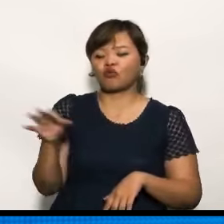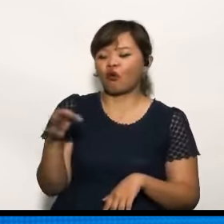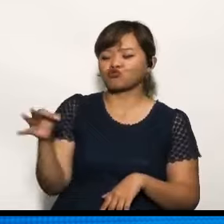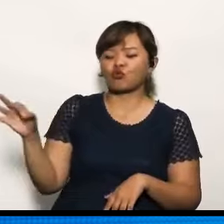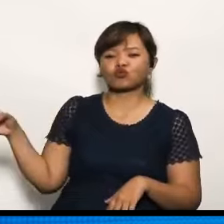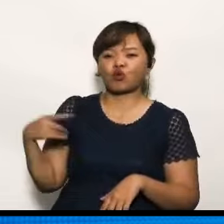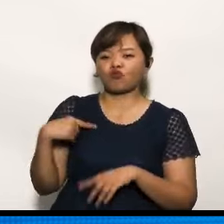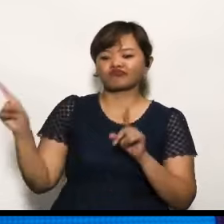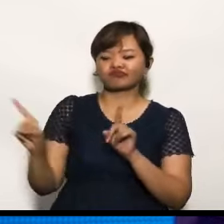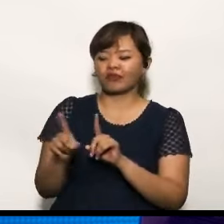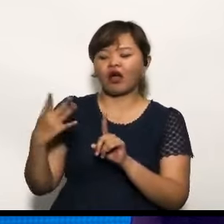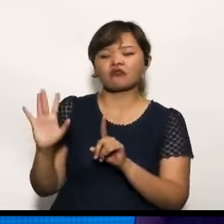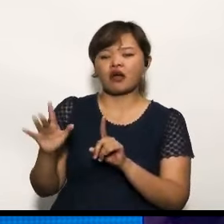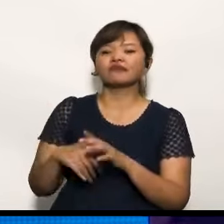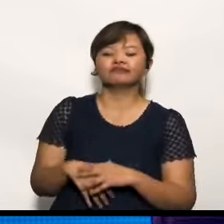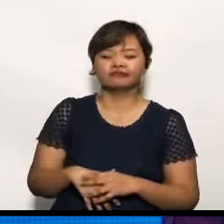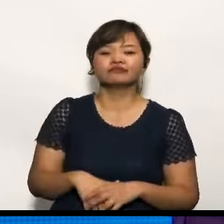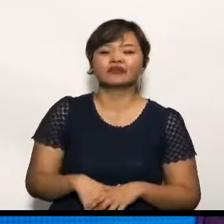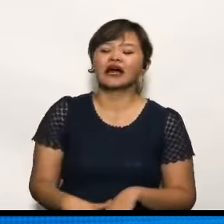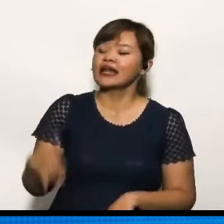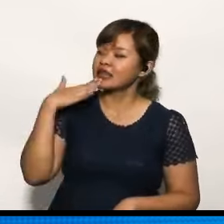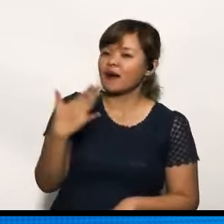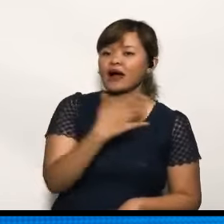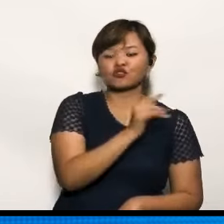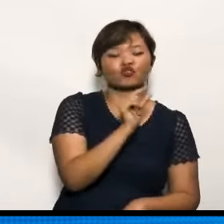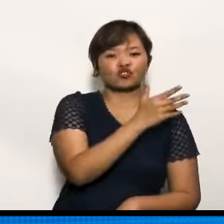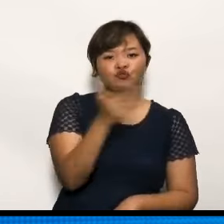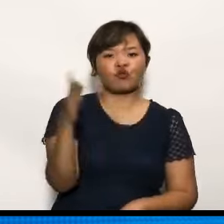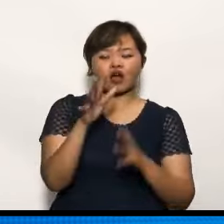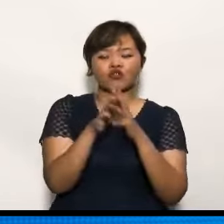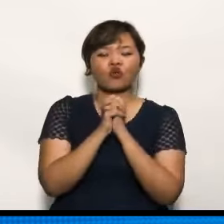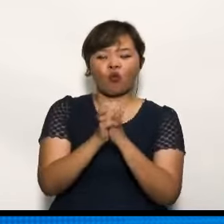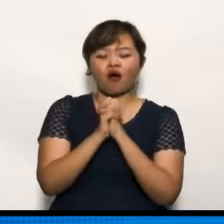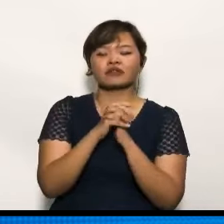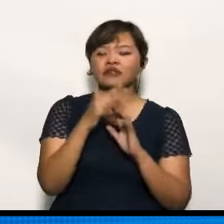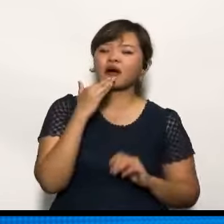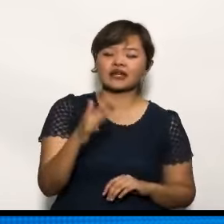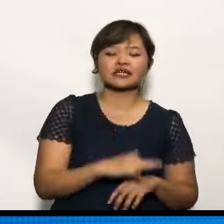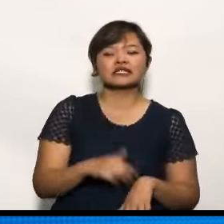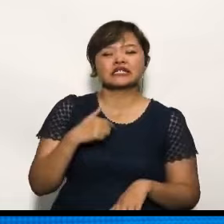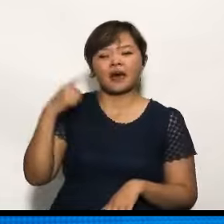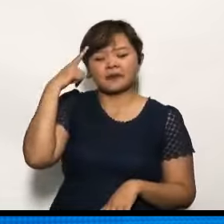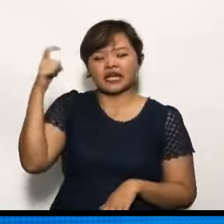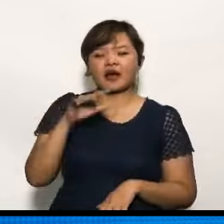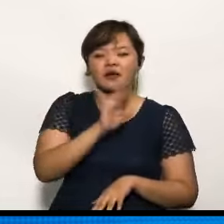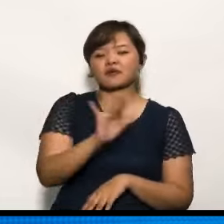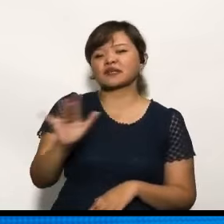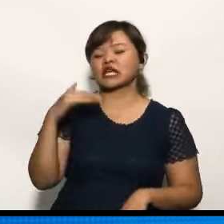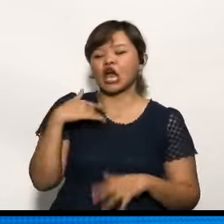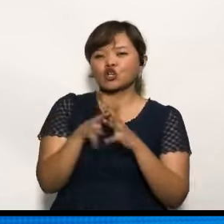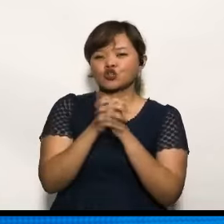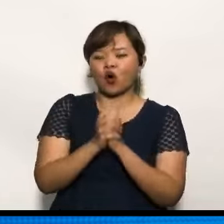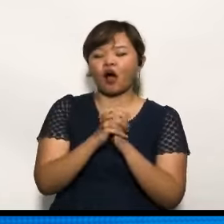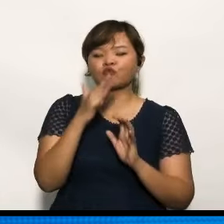lihat bagaimana kesetiaan Tuhan bersama dengan our pastor, and thank you for all of your prayer. Saya percaya doa dari setiap kita